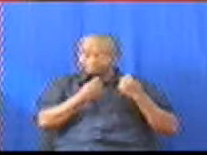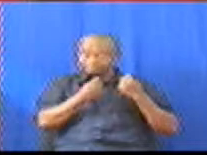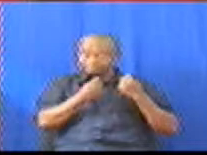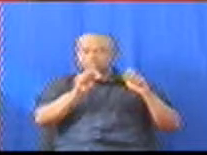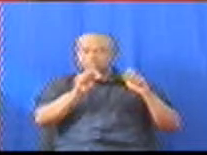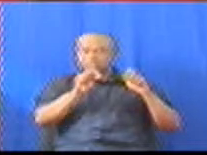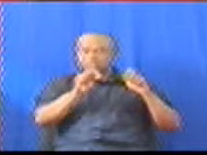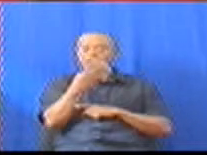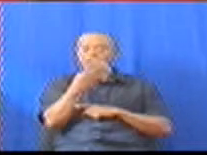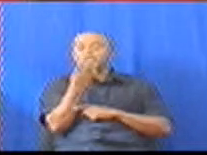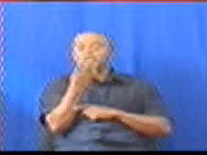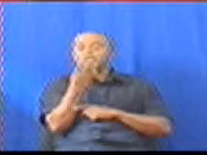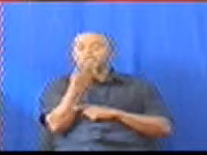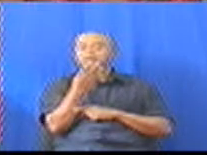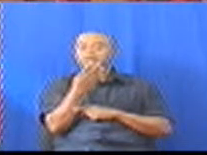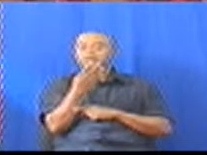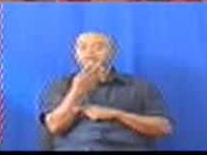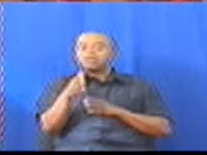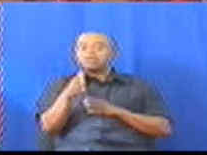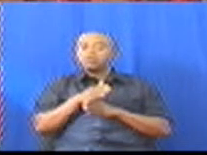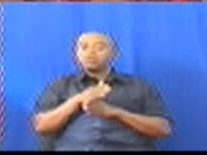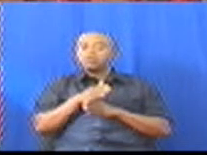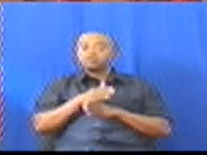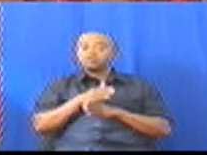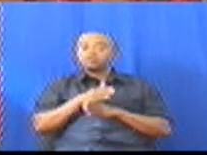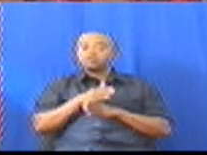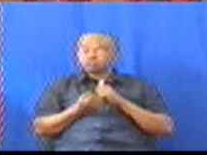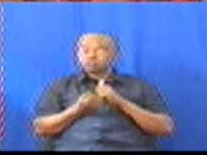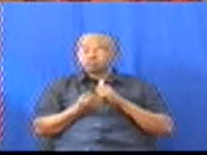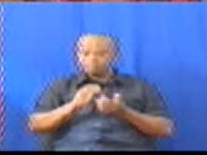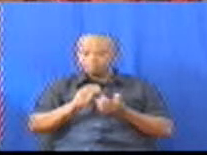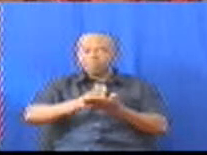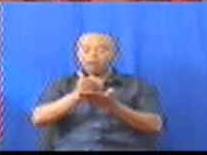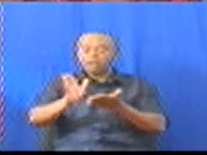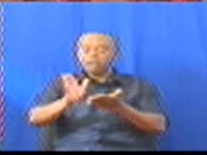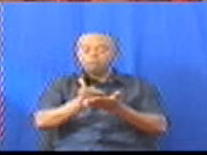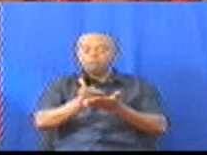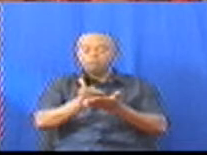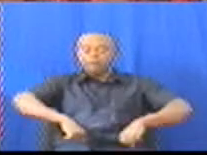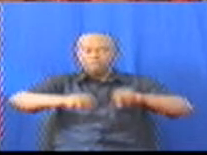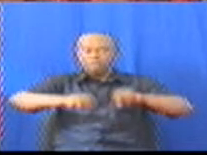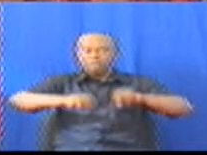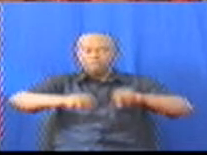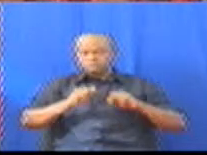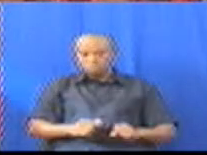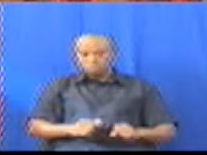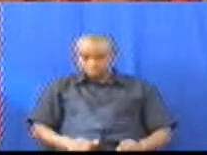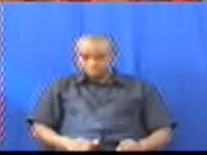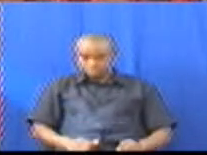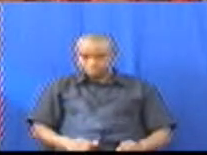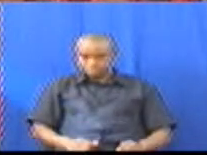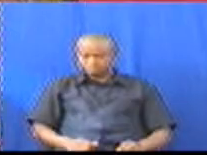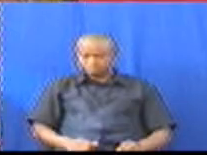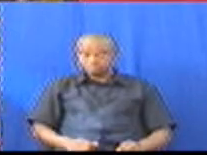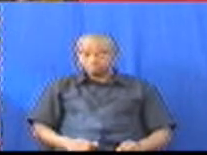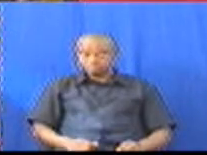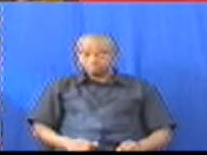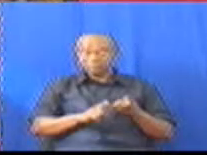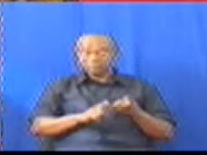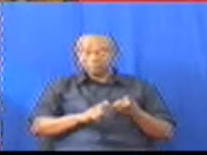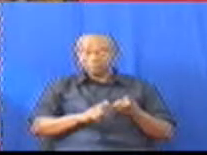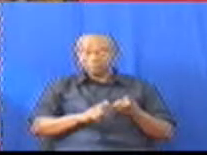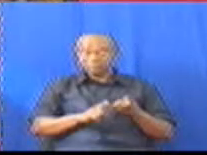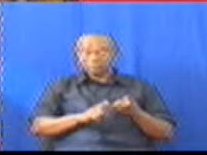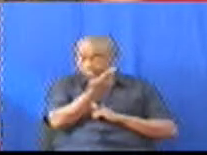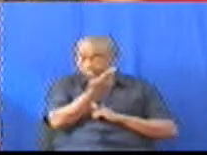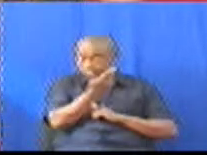4 kwenye swala la separation of powers, yani mgawanyiko wa madaraka ya mihimili. Mfano mkubwa